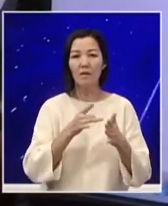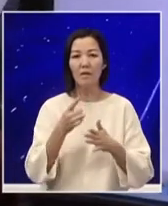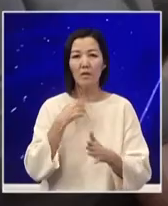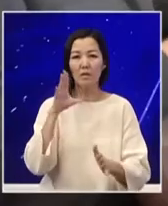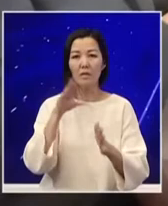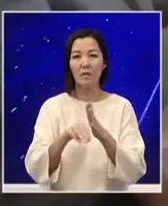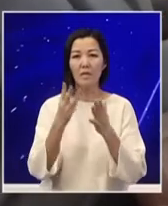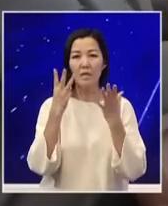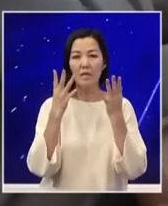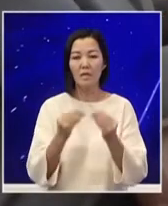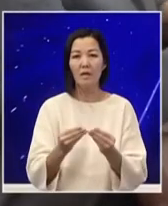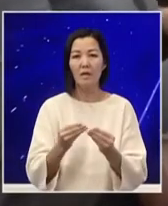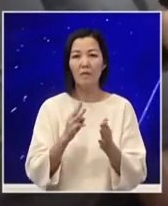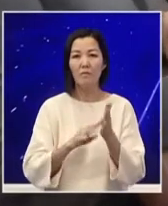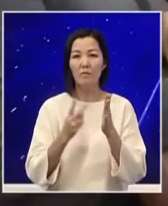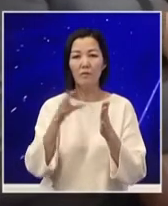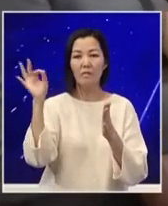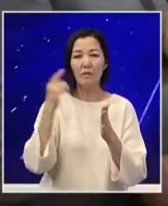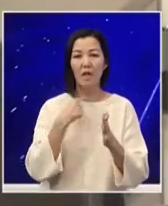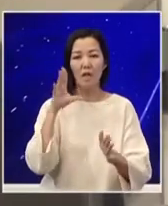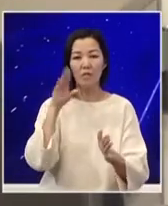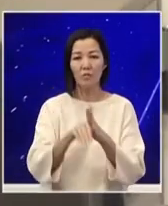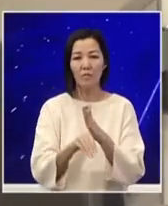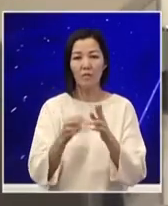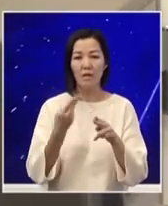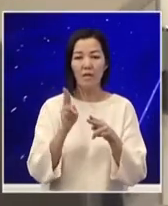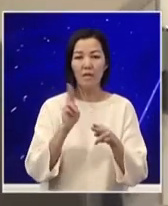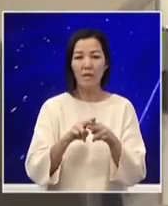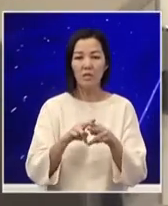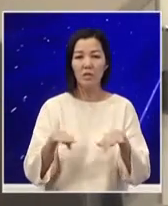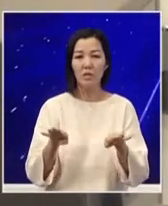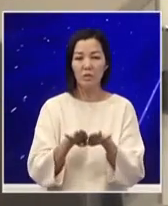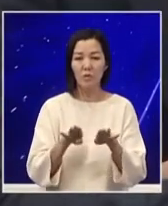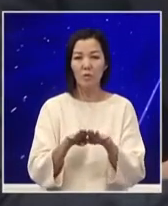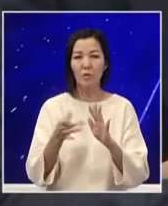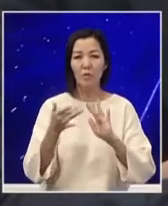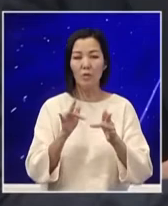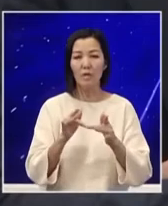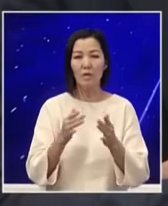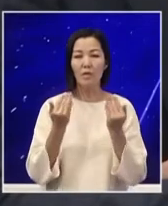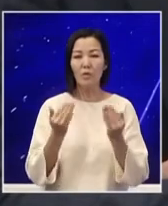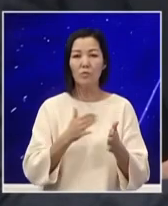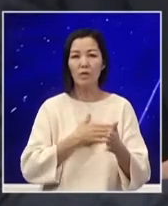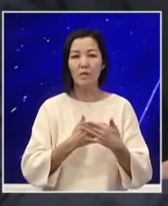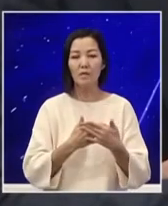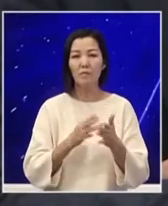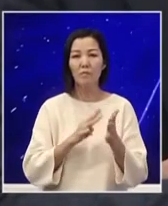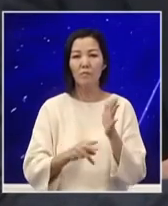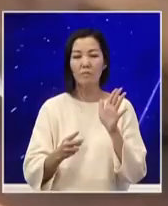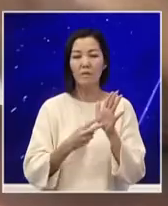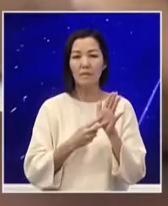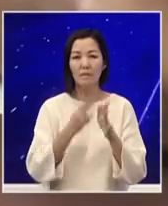за три дня порядка 82% голосов. Также наряду с действующими в формате онлайн уже активизированы и